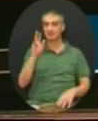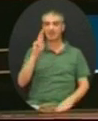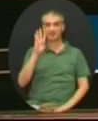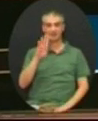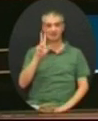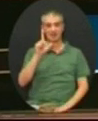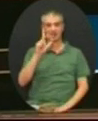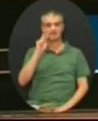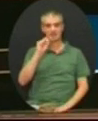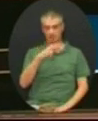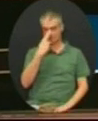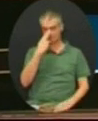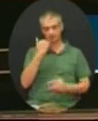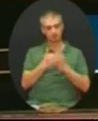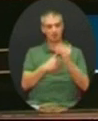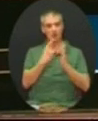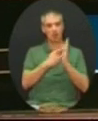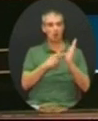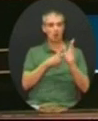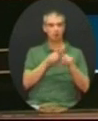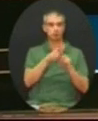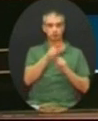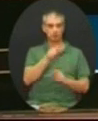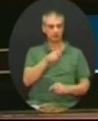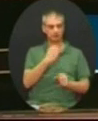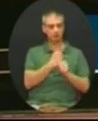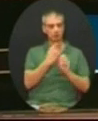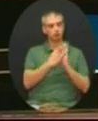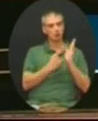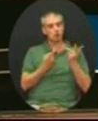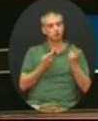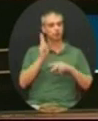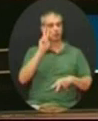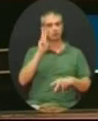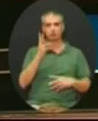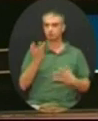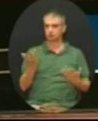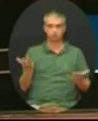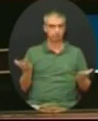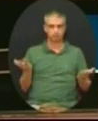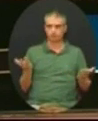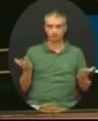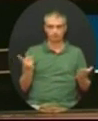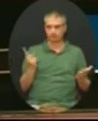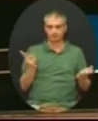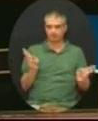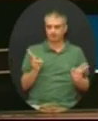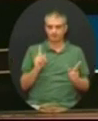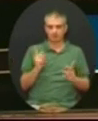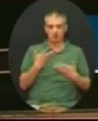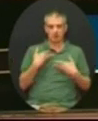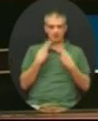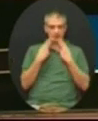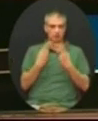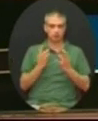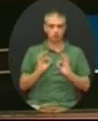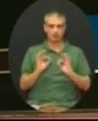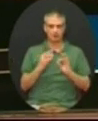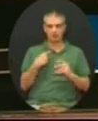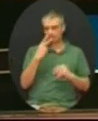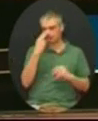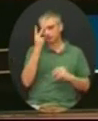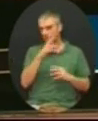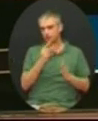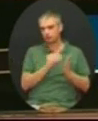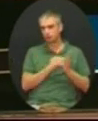מנסה לקדם חקיקה כזאת בכנסת, לעשות חוק יותר זה, אז באמת לא קיבלתי תשובה כך, ניסיתי להבין